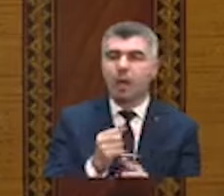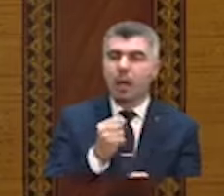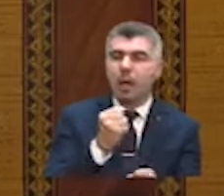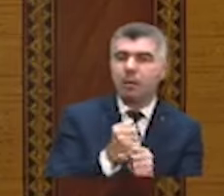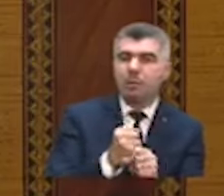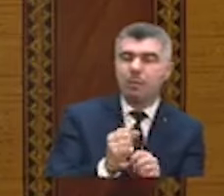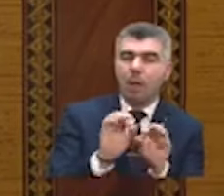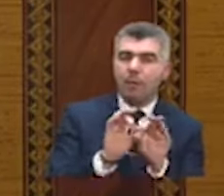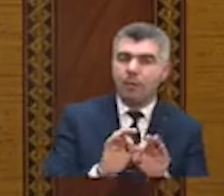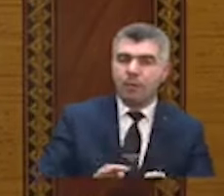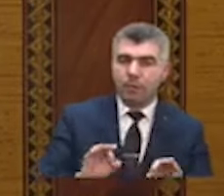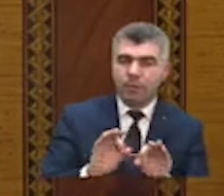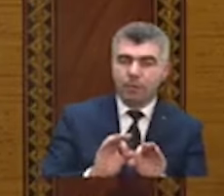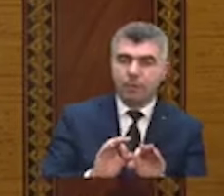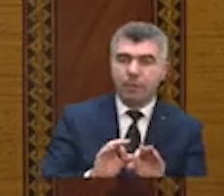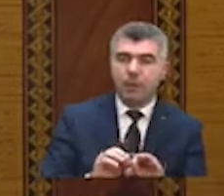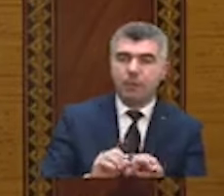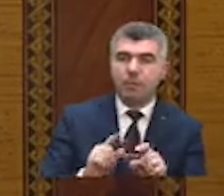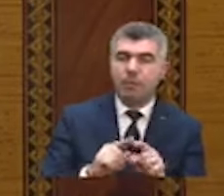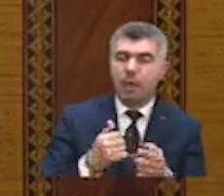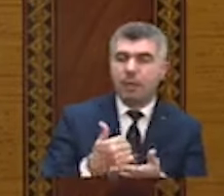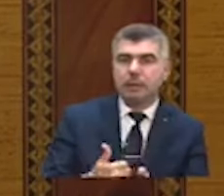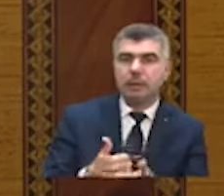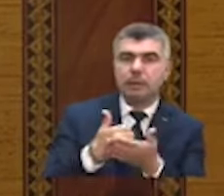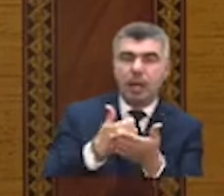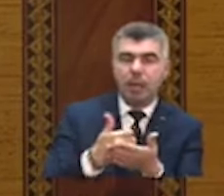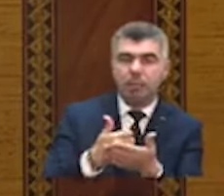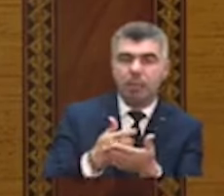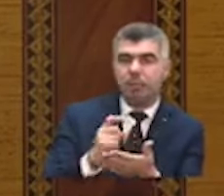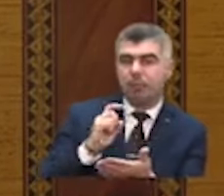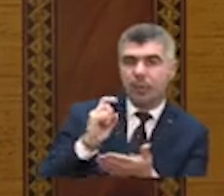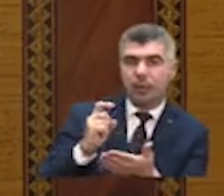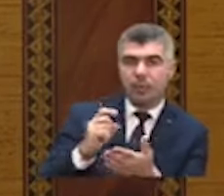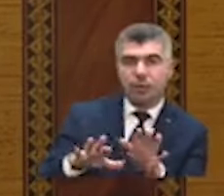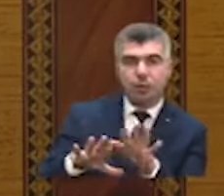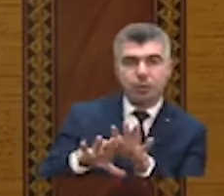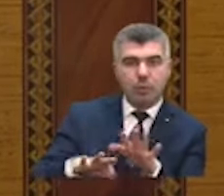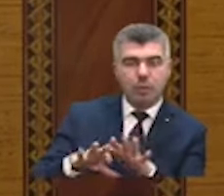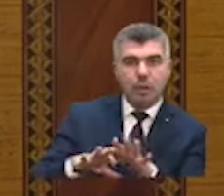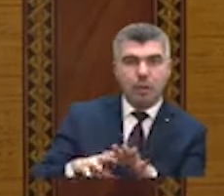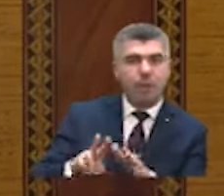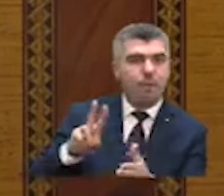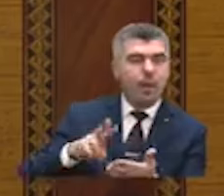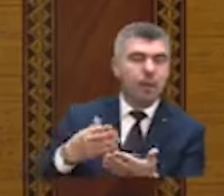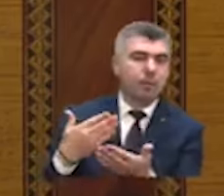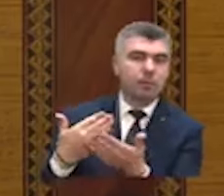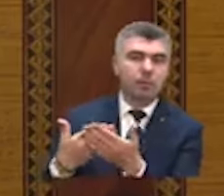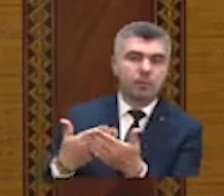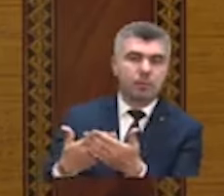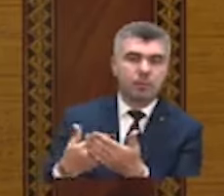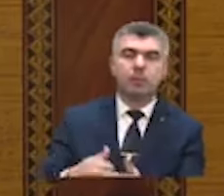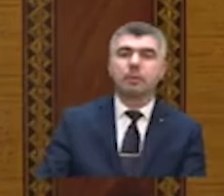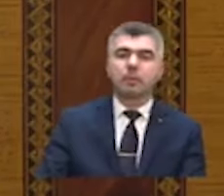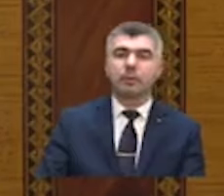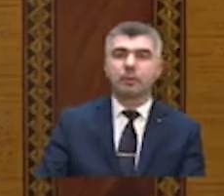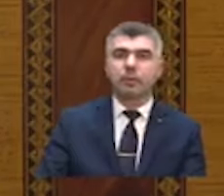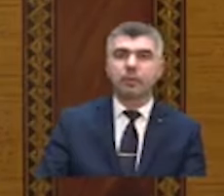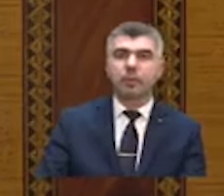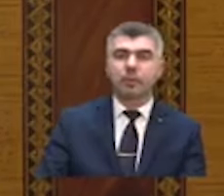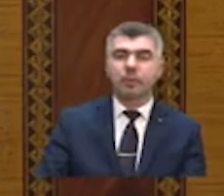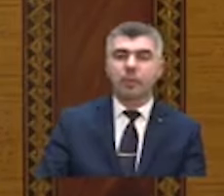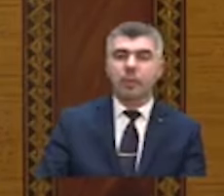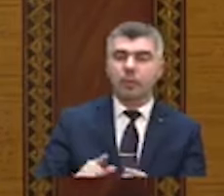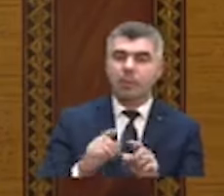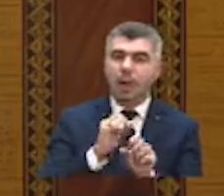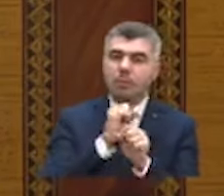لان ك ياخذوا ذاك الدعم يعني سميتو هذا حقيقه هذا حقيقه لانه يفضل